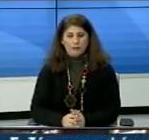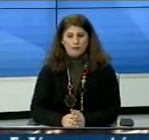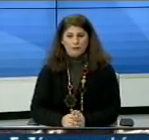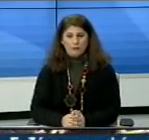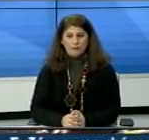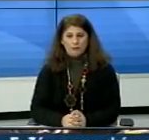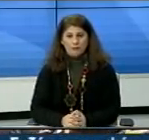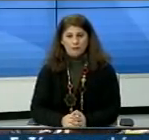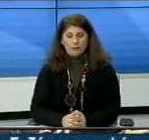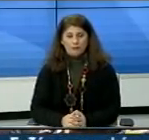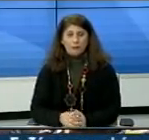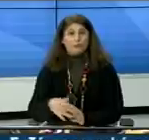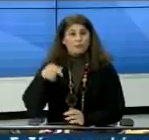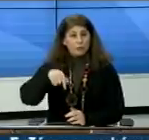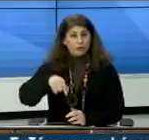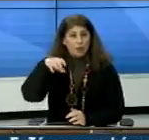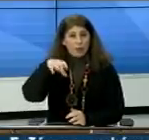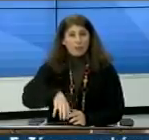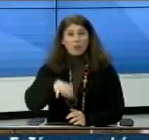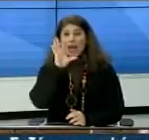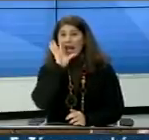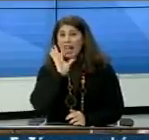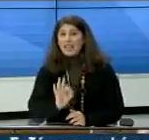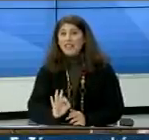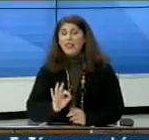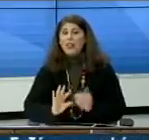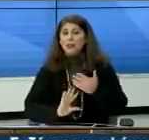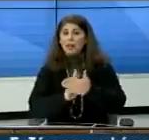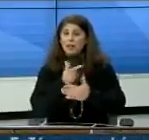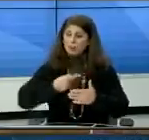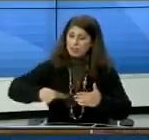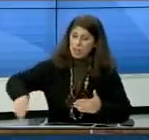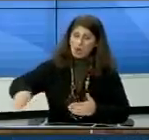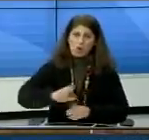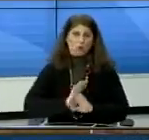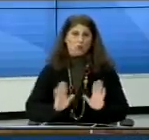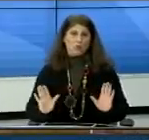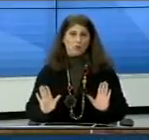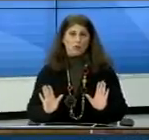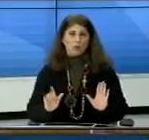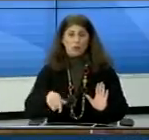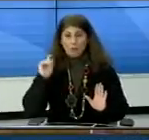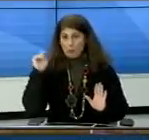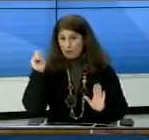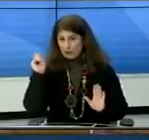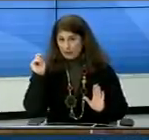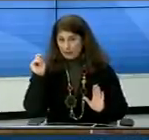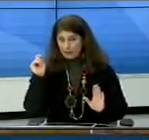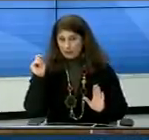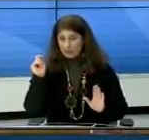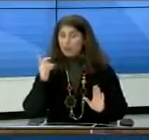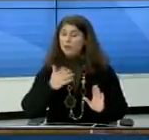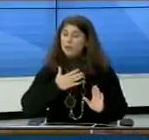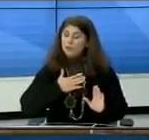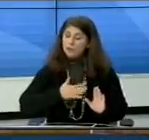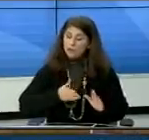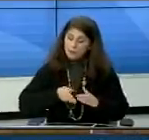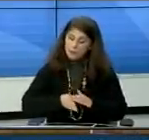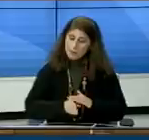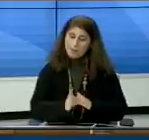Σήμερα είναι η εποχή της αλήθειας και της ανάπτυξης για όλους. Μιας πολιτικής που θέλει μέσω